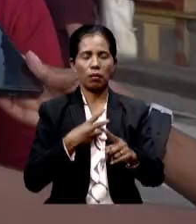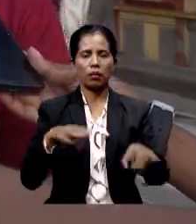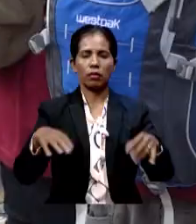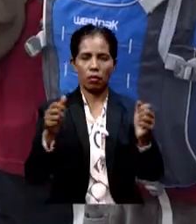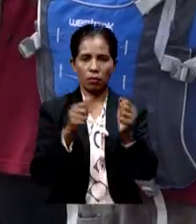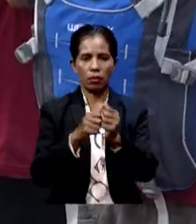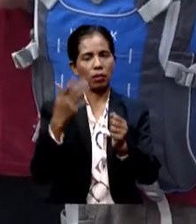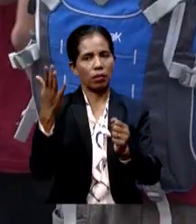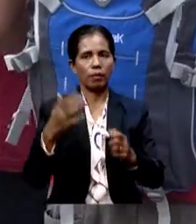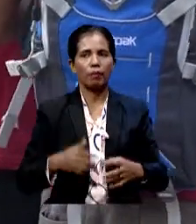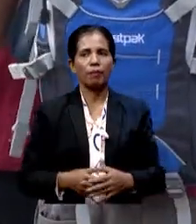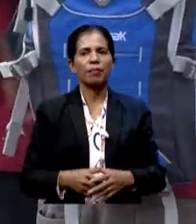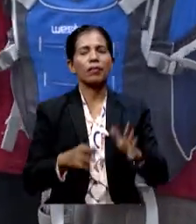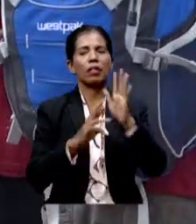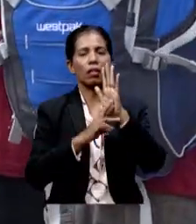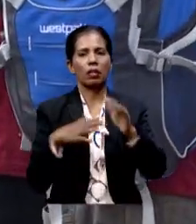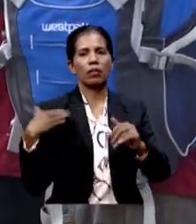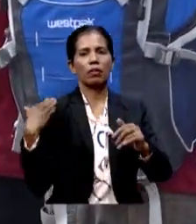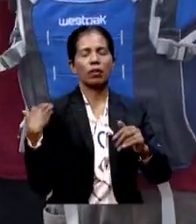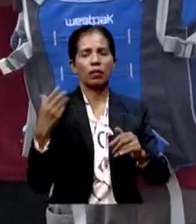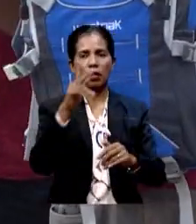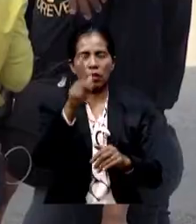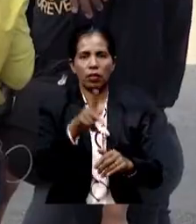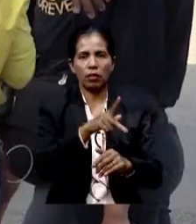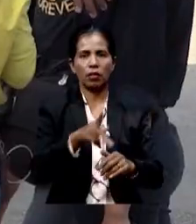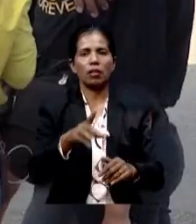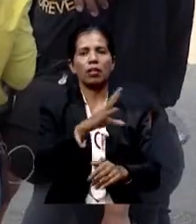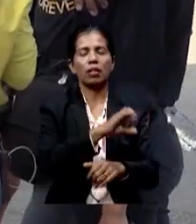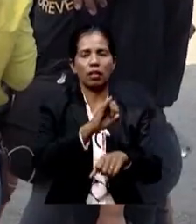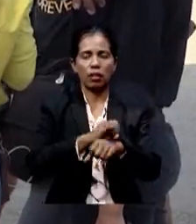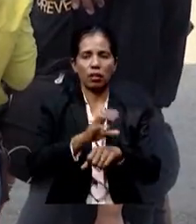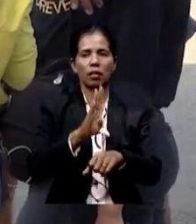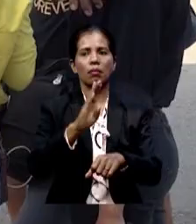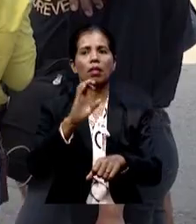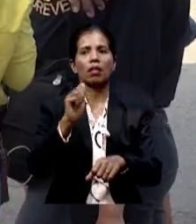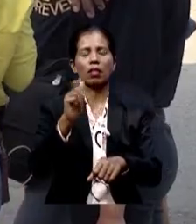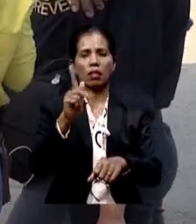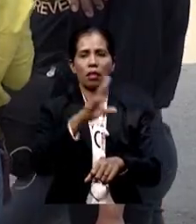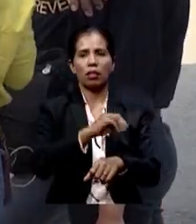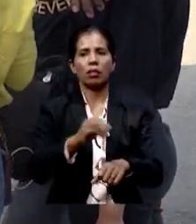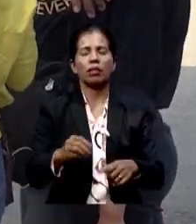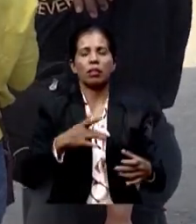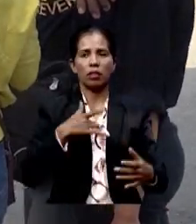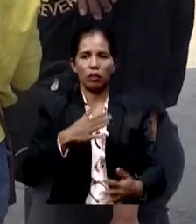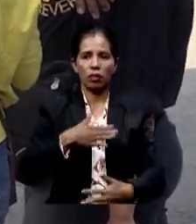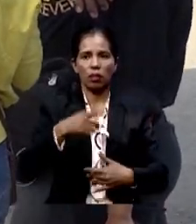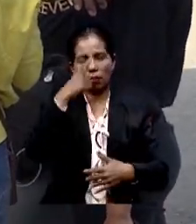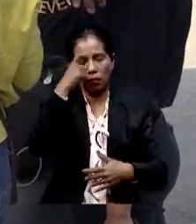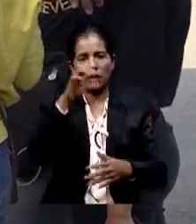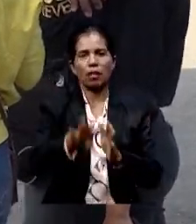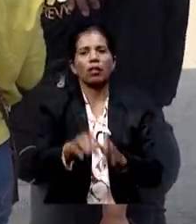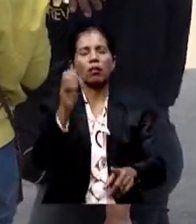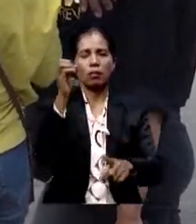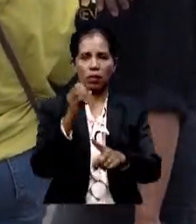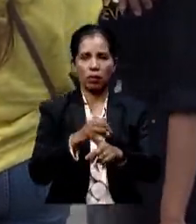hanaba representante juventude católica di Oseja Baucau Nelia Novita de Assis orgulho tamba bele reta na